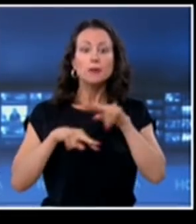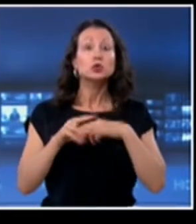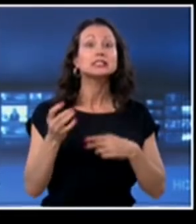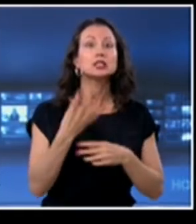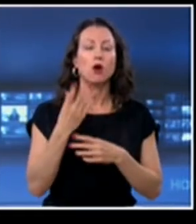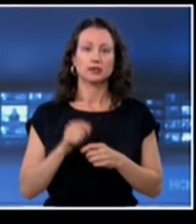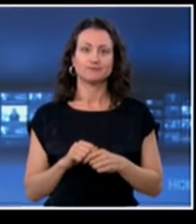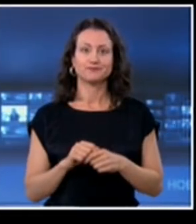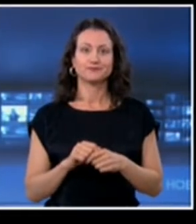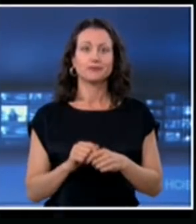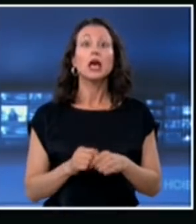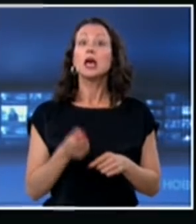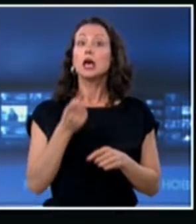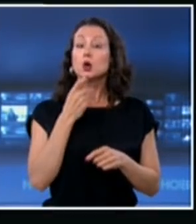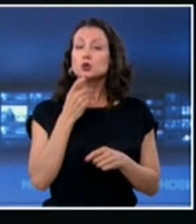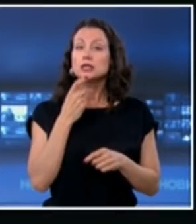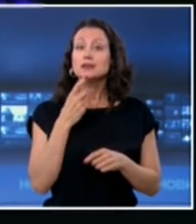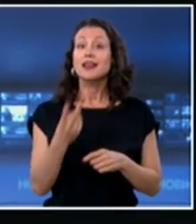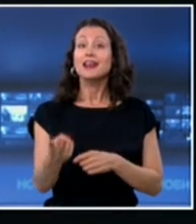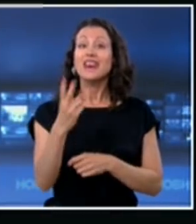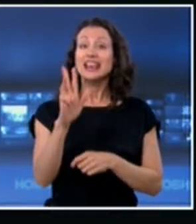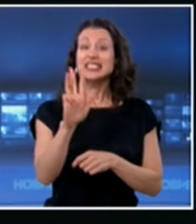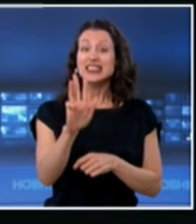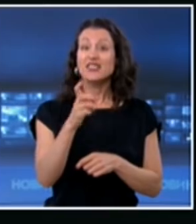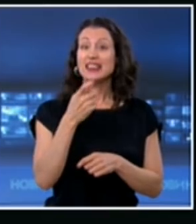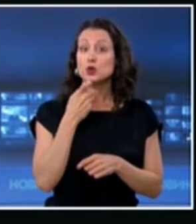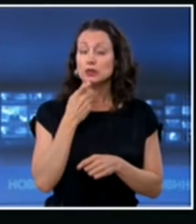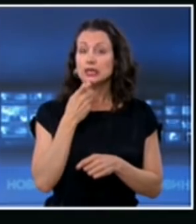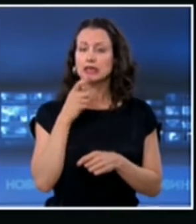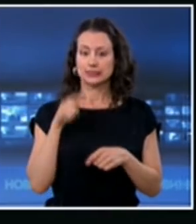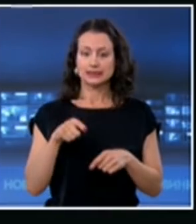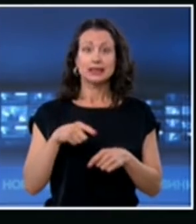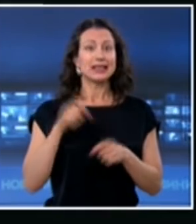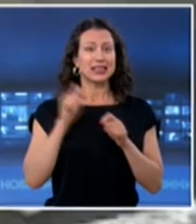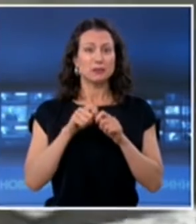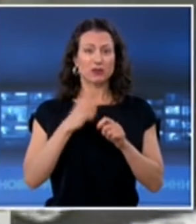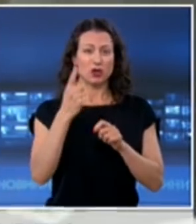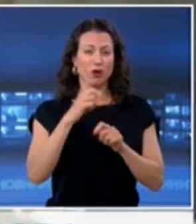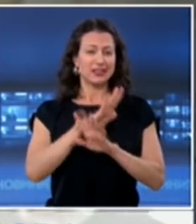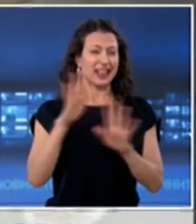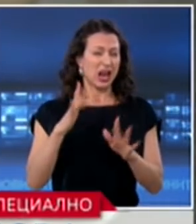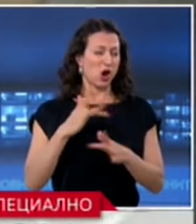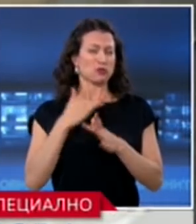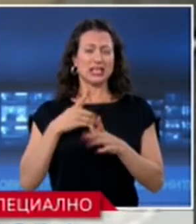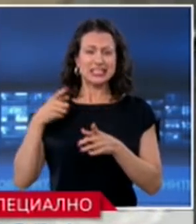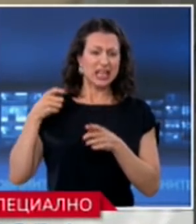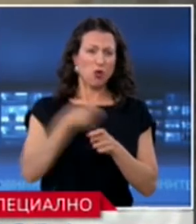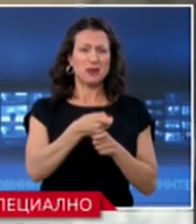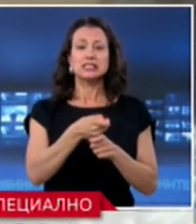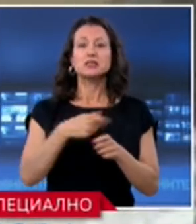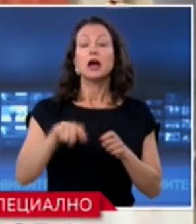Годината е 2009. Извършено е едно от най-страховитите убийства в България. На 29